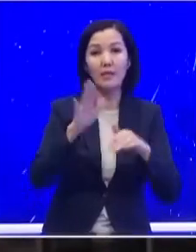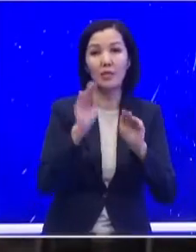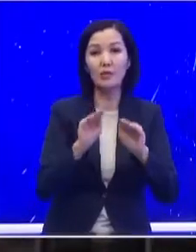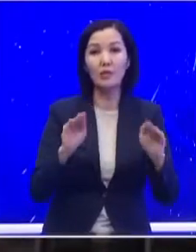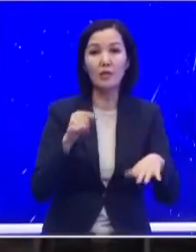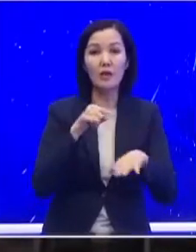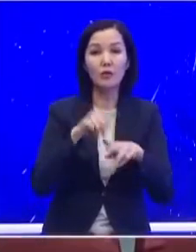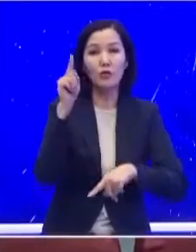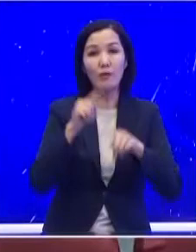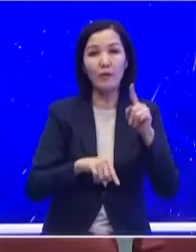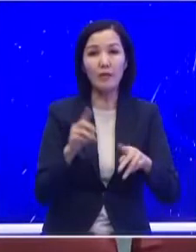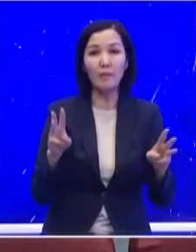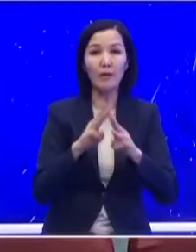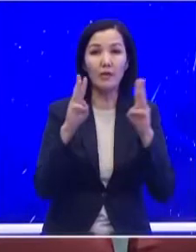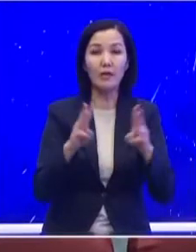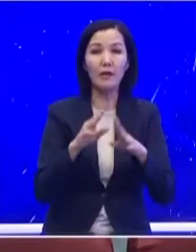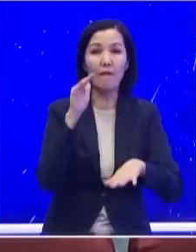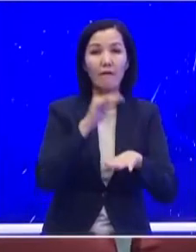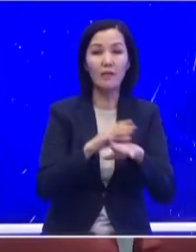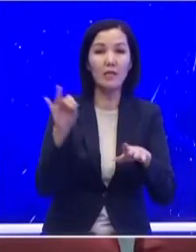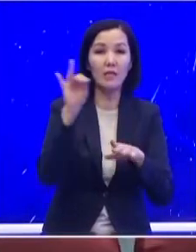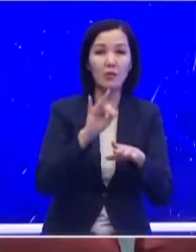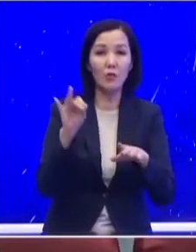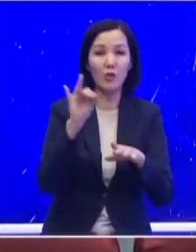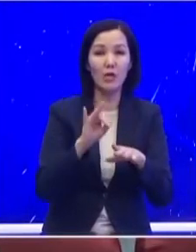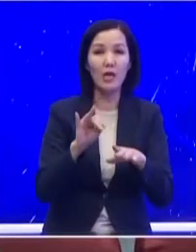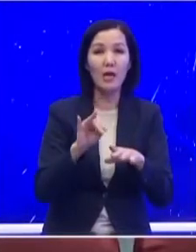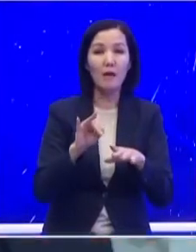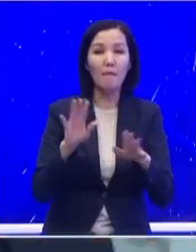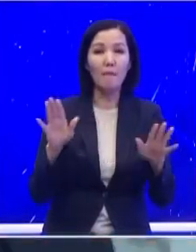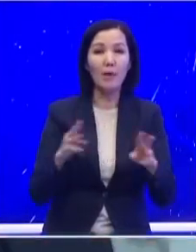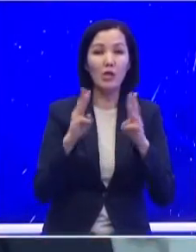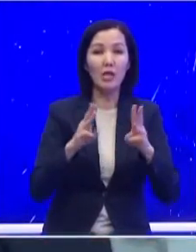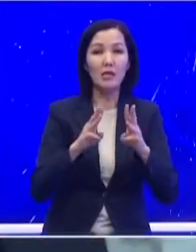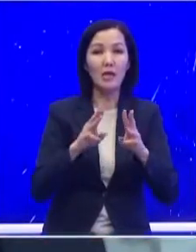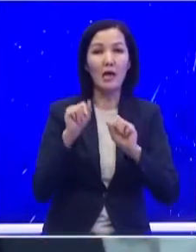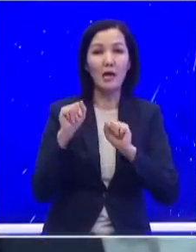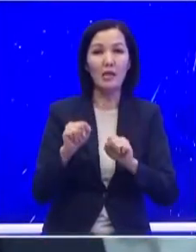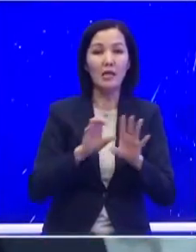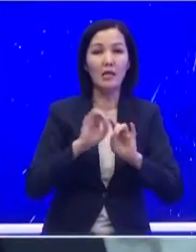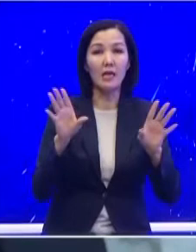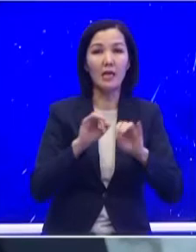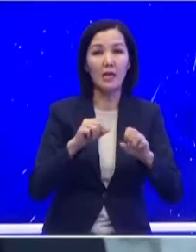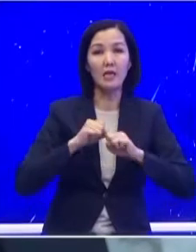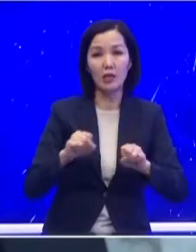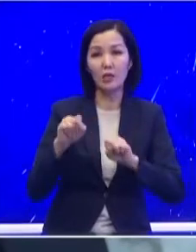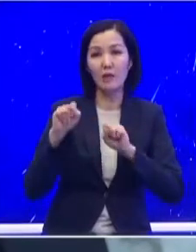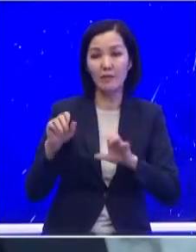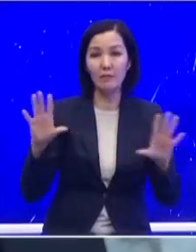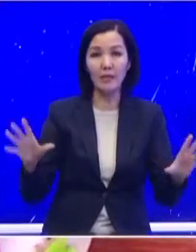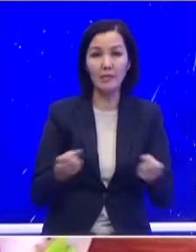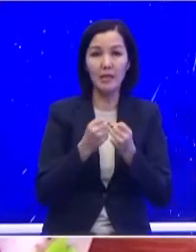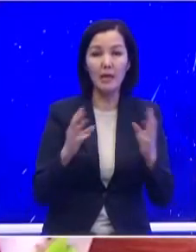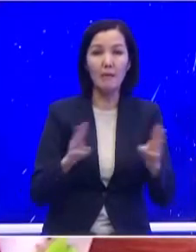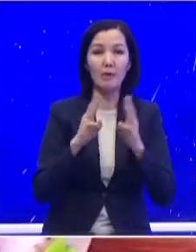чувство патриотизма, пожарные привели факты из истории создания пожарной охраны, рассказали о примерах героического спасения людей на пожарах и